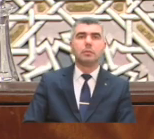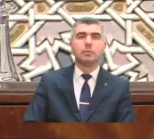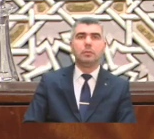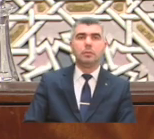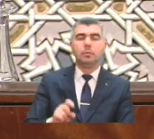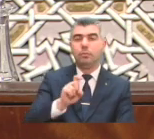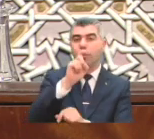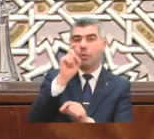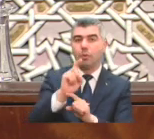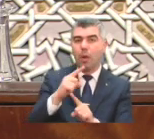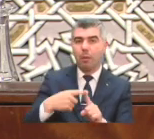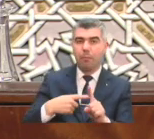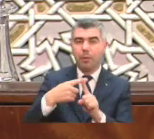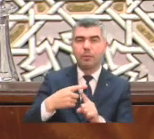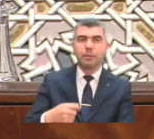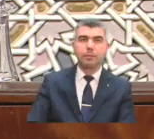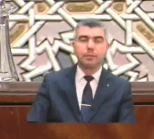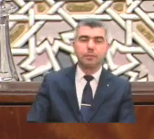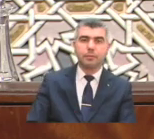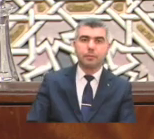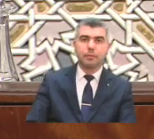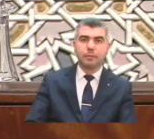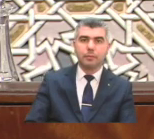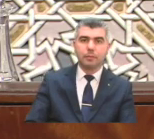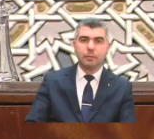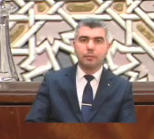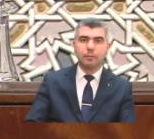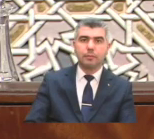المحترم. هل هناك من تعقيبات إضافية في الموضوع؟